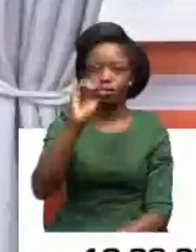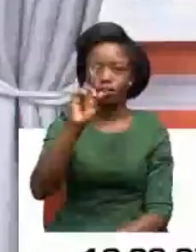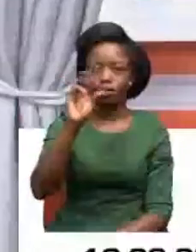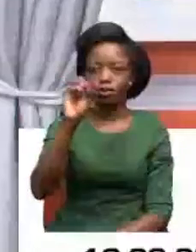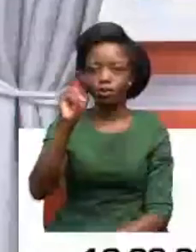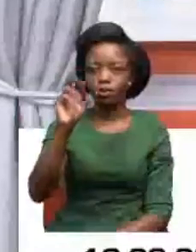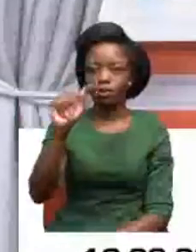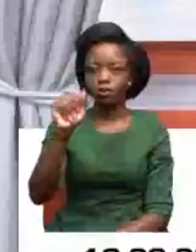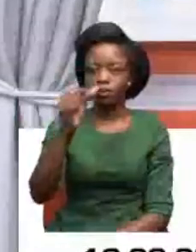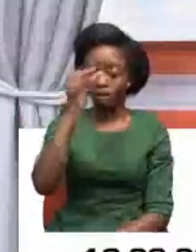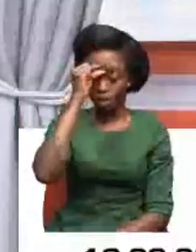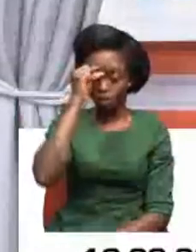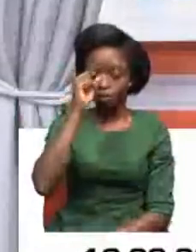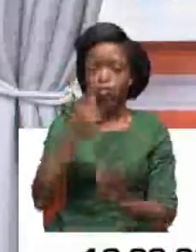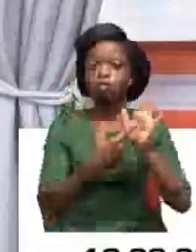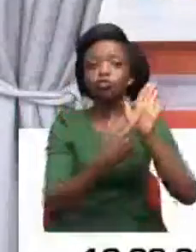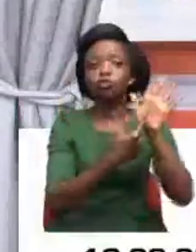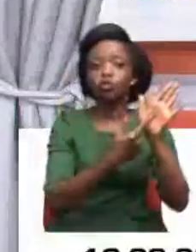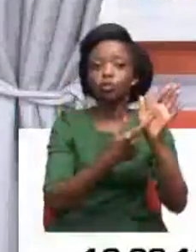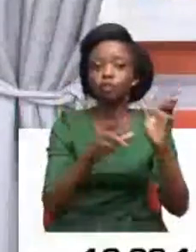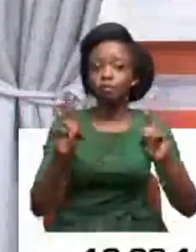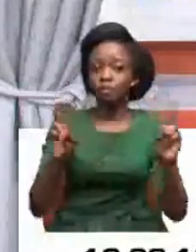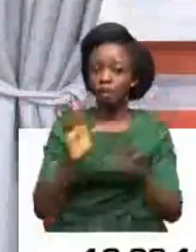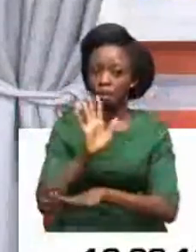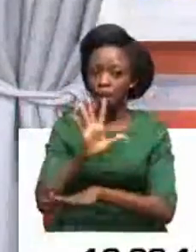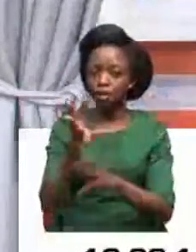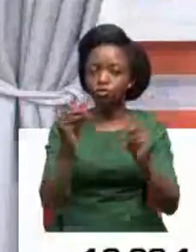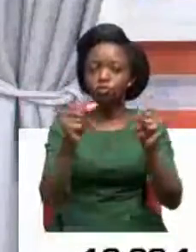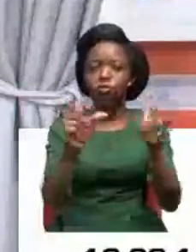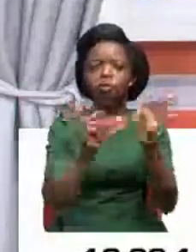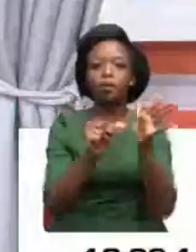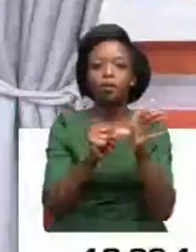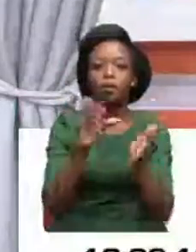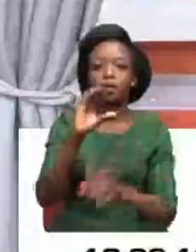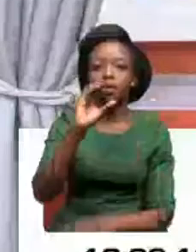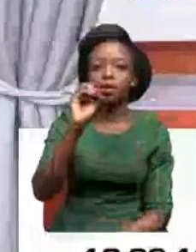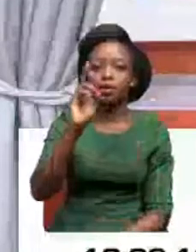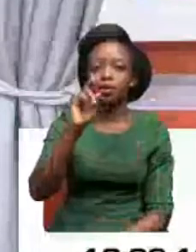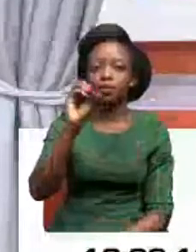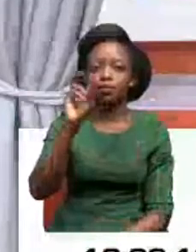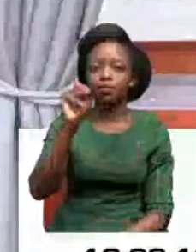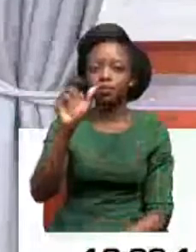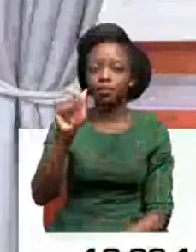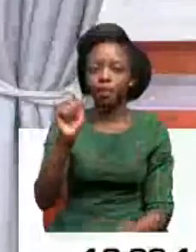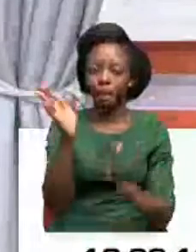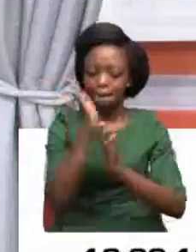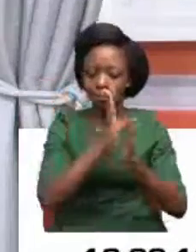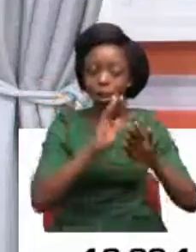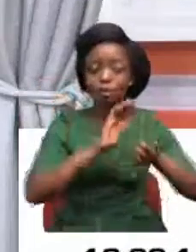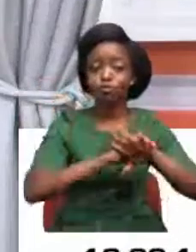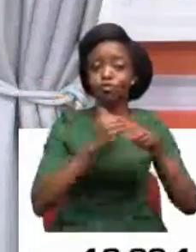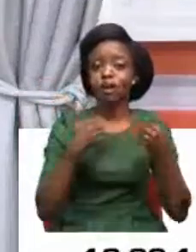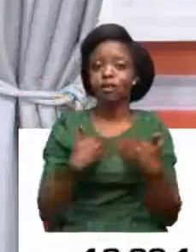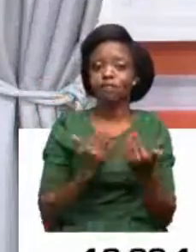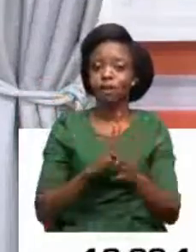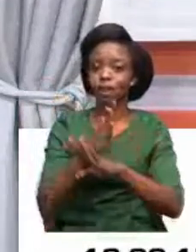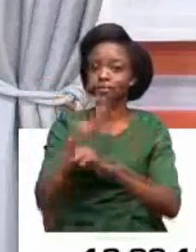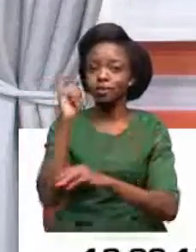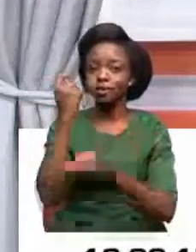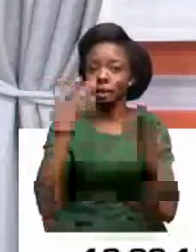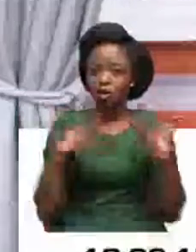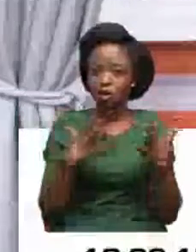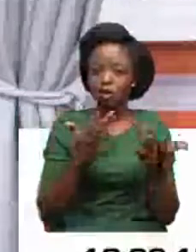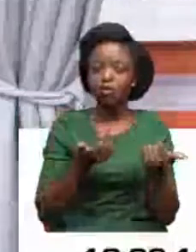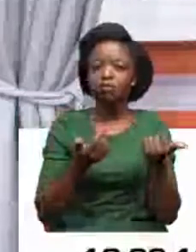Serikali ilikuwa imejitokeza kudhibitisha utayari wake wa kukabiliana na virusi vya corona kwa kuweka mikakati kabambe. Hii ni baada ya Wakenya katika mtandao